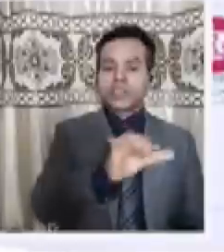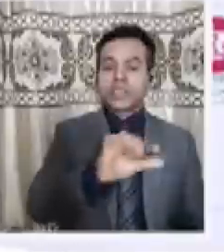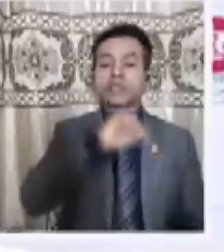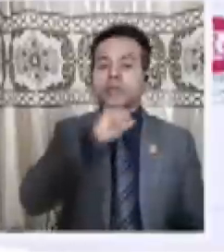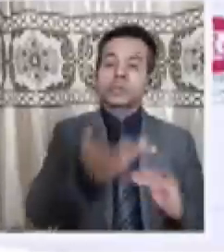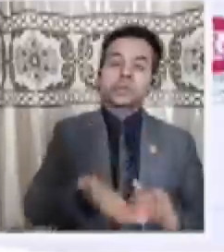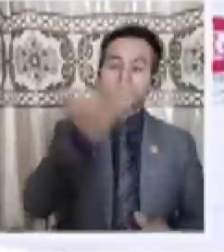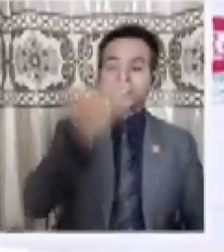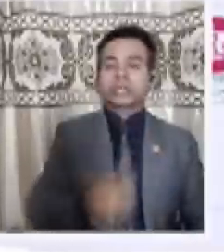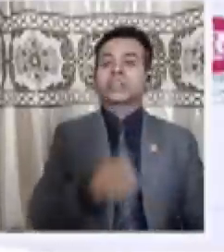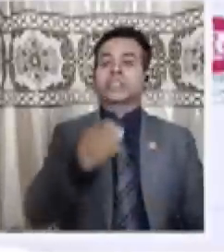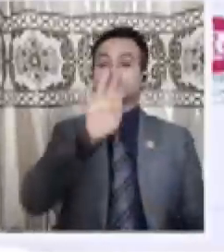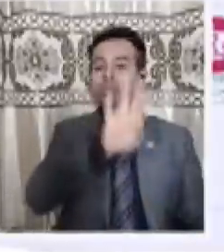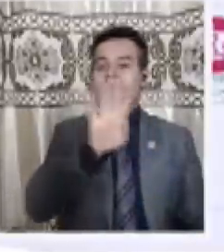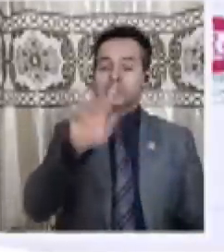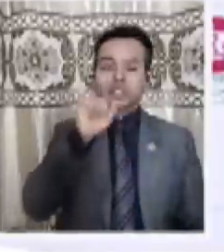44.19%।